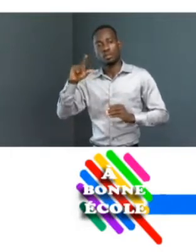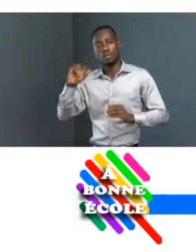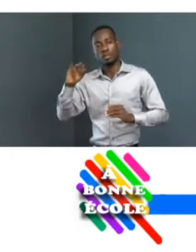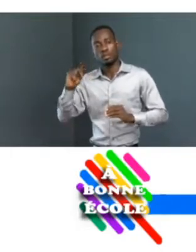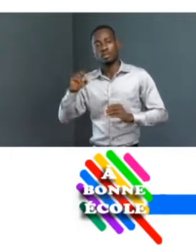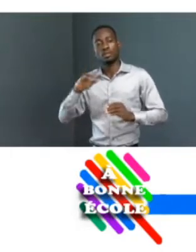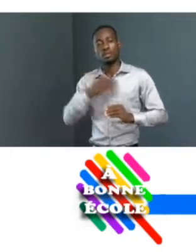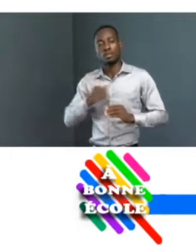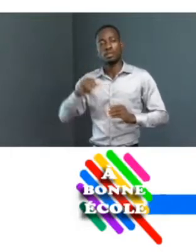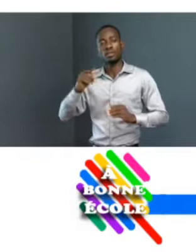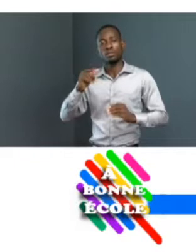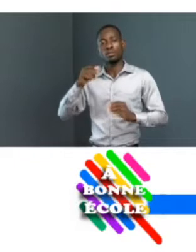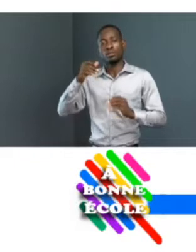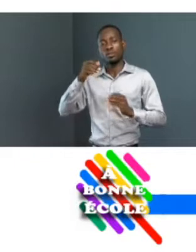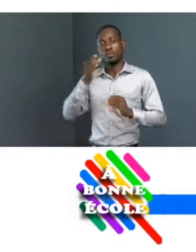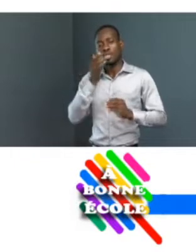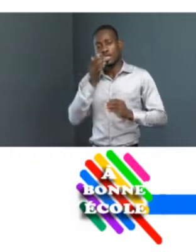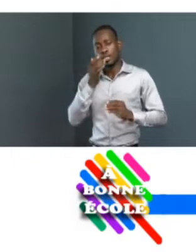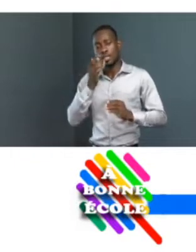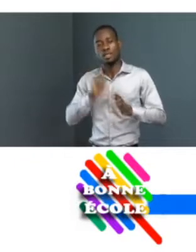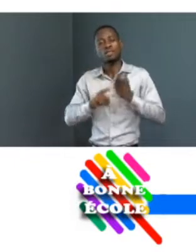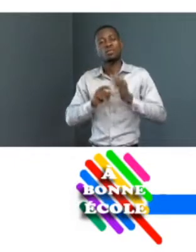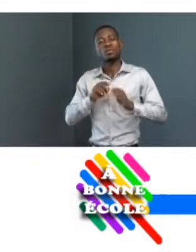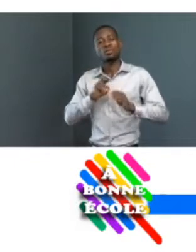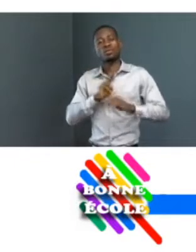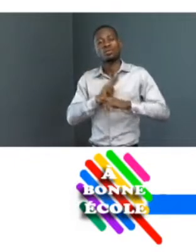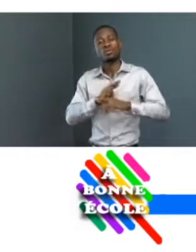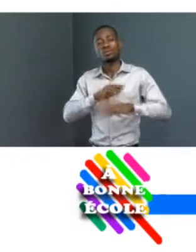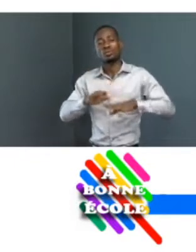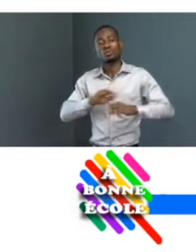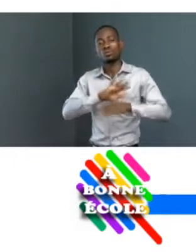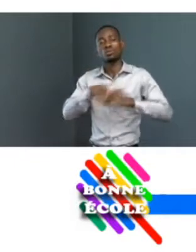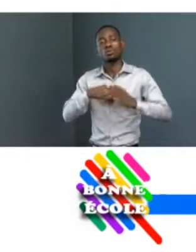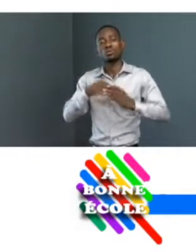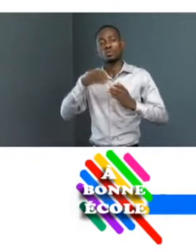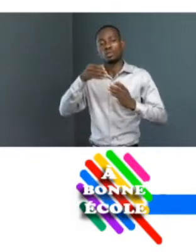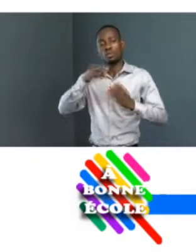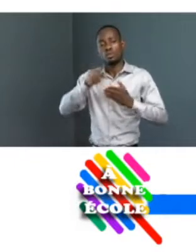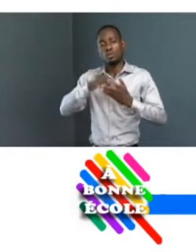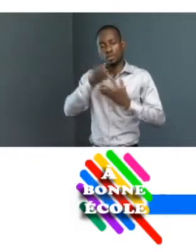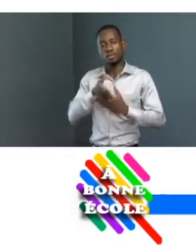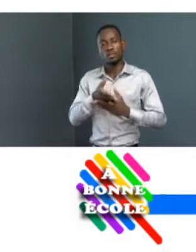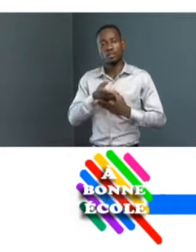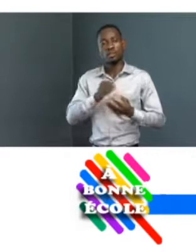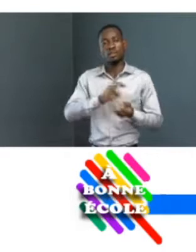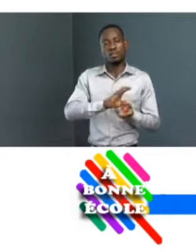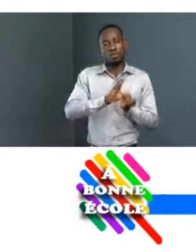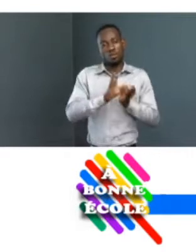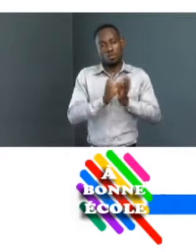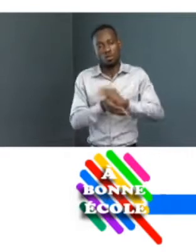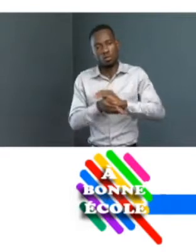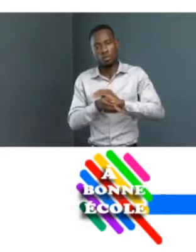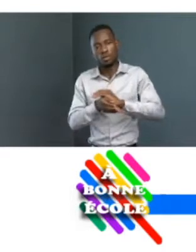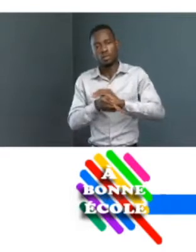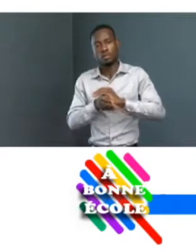ces milieux transparents? Tous ces milieux transparents convergent les rayons lumineux